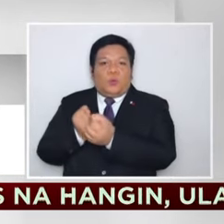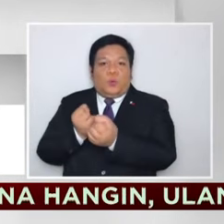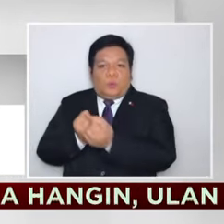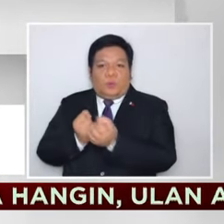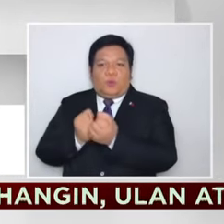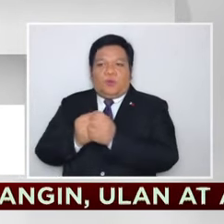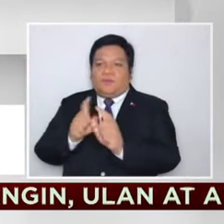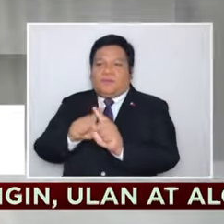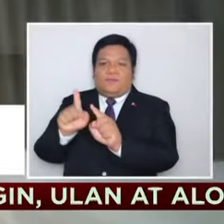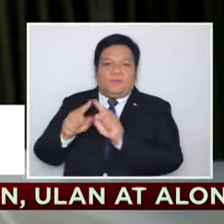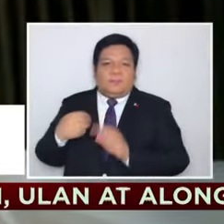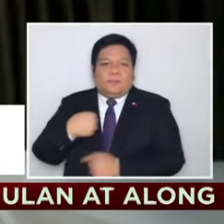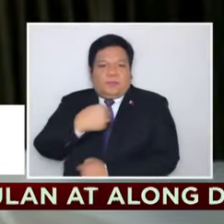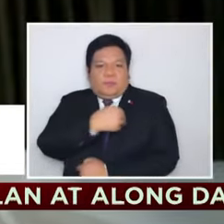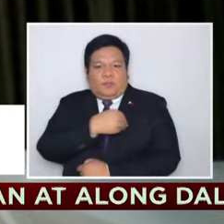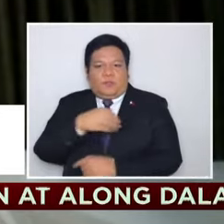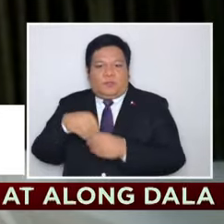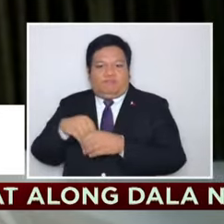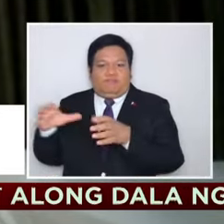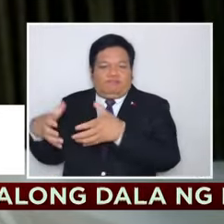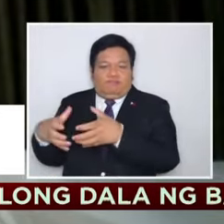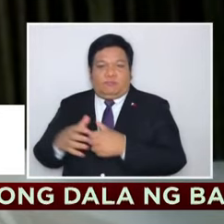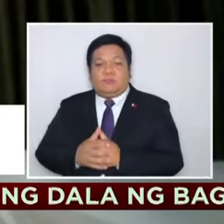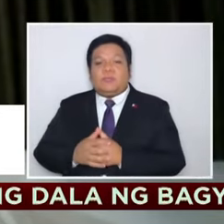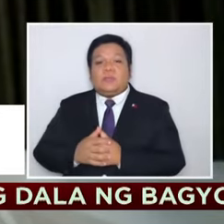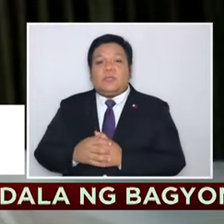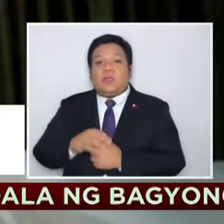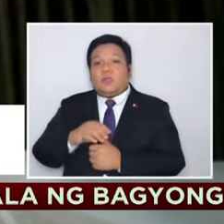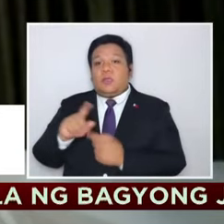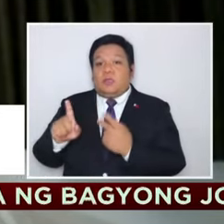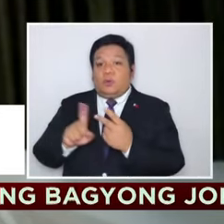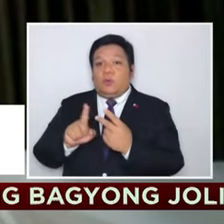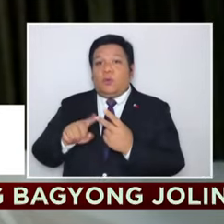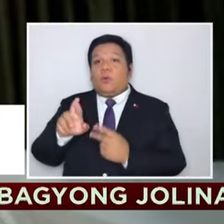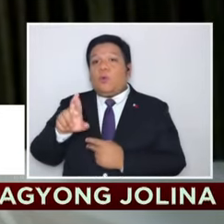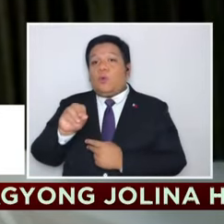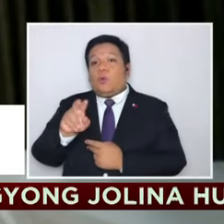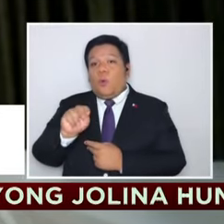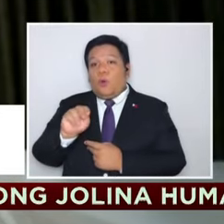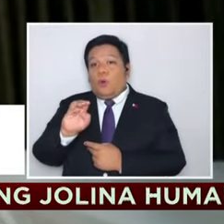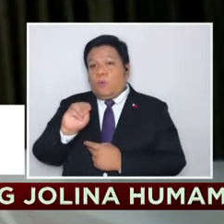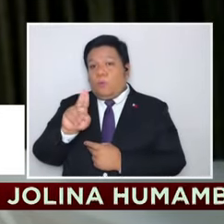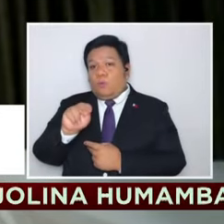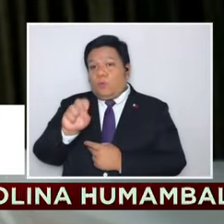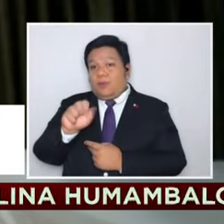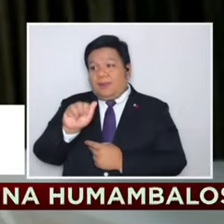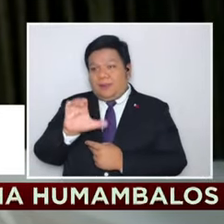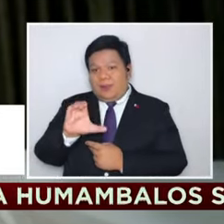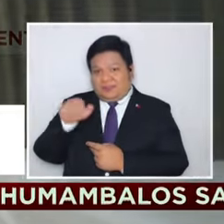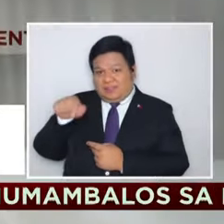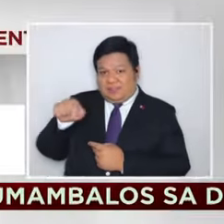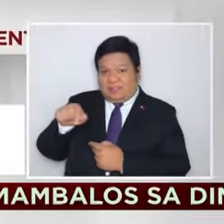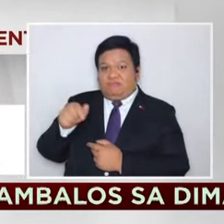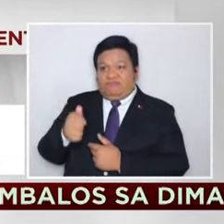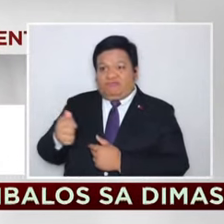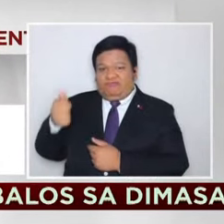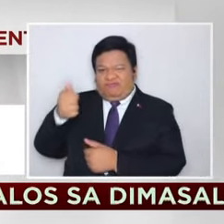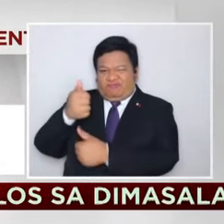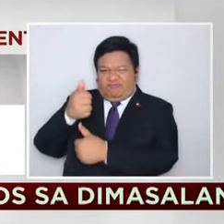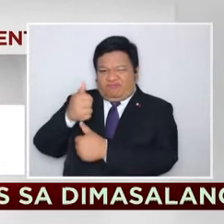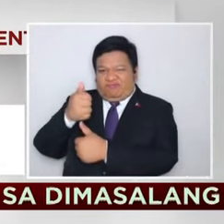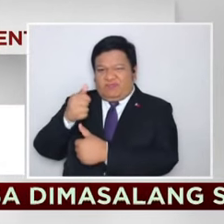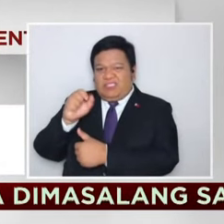libo-libong miyembro ng partido. Sinigunduhan naman ito ni Ron Monsayak, ang executive director ng Pacquiao Pimentel Wing.